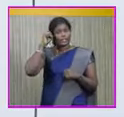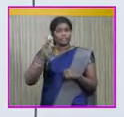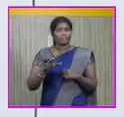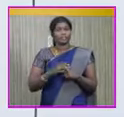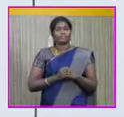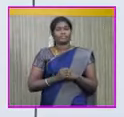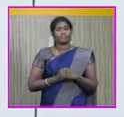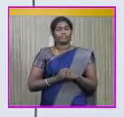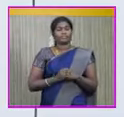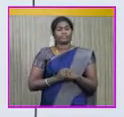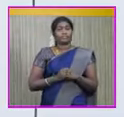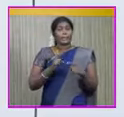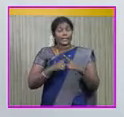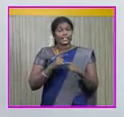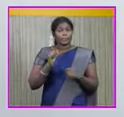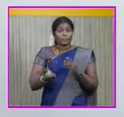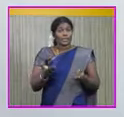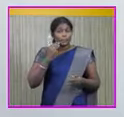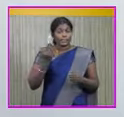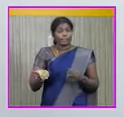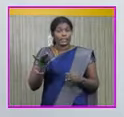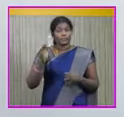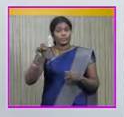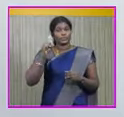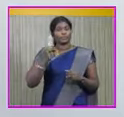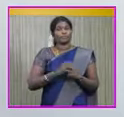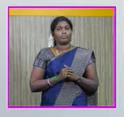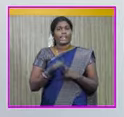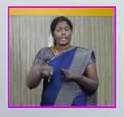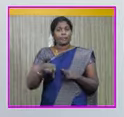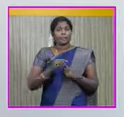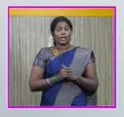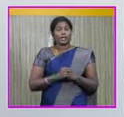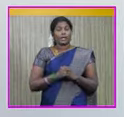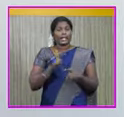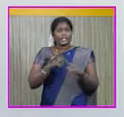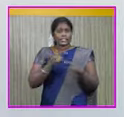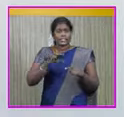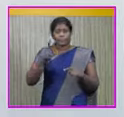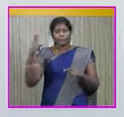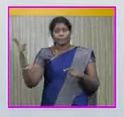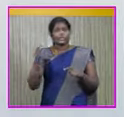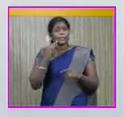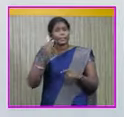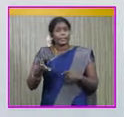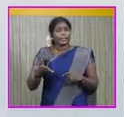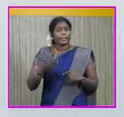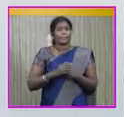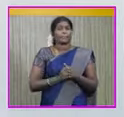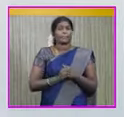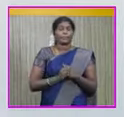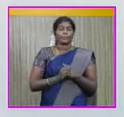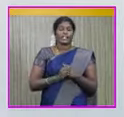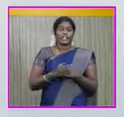தெரிஞ்சுக்கலாம். எக்ஸுடைய மதிப்பு நம்ம கண்டுபிடிச்சிட்டோம். இப்போது எக்ஸ் சார்ந்த மற்ற மதிப்புகள், அதாவது 2